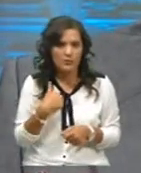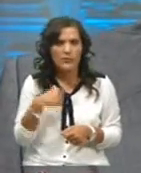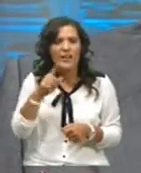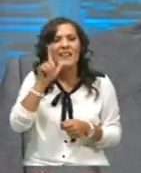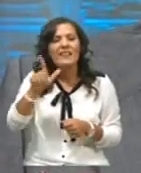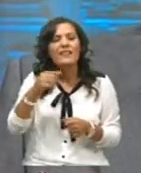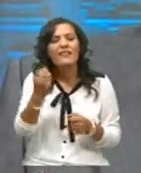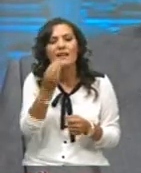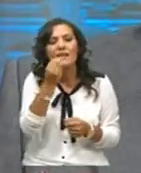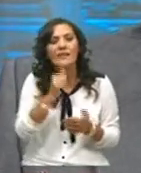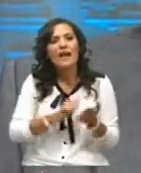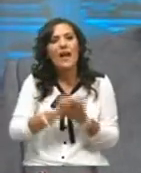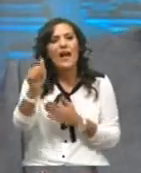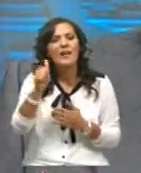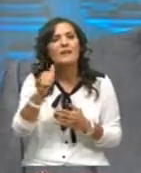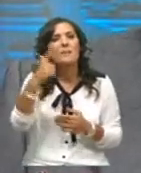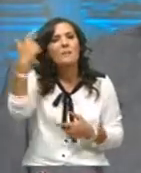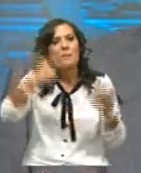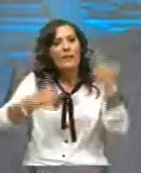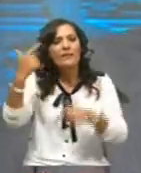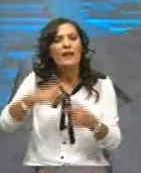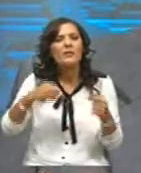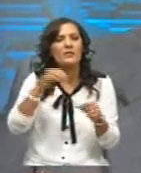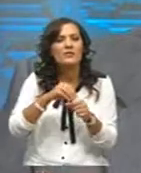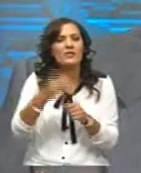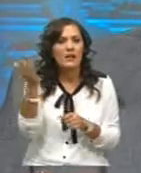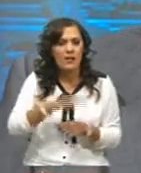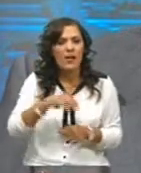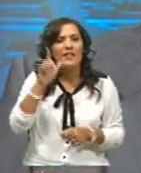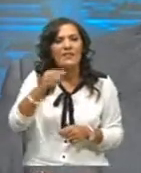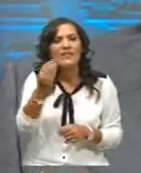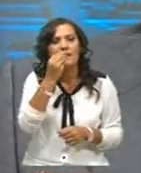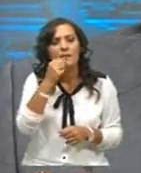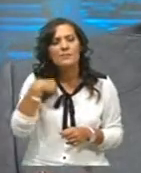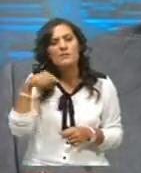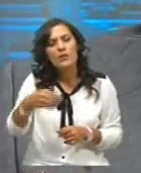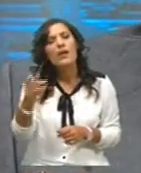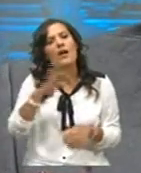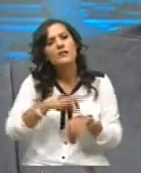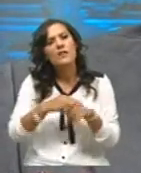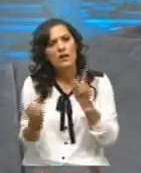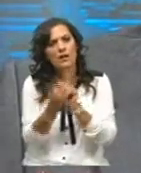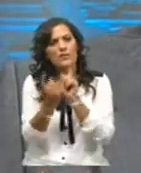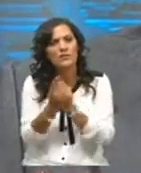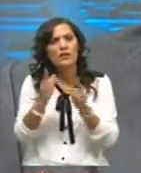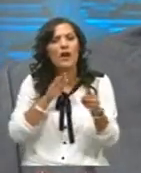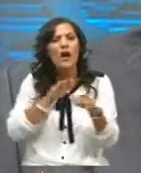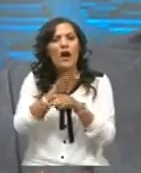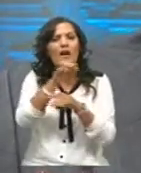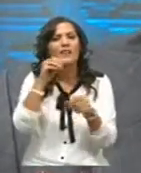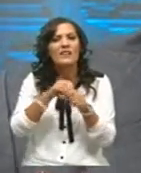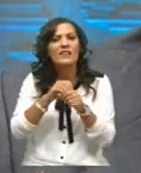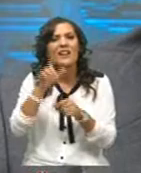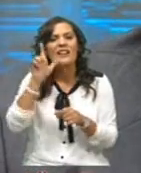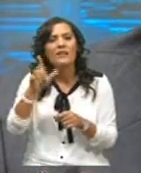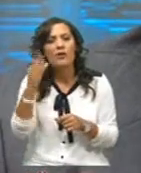Lifli gıdalar her medyada gündeme geliyor Lifli gıdalar Ama bir söyle hastalarla da karşılaşıyoruz hayatın lif